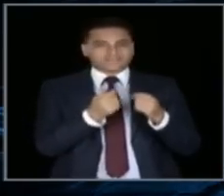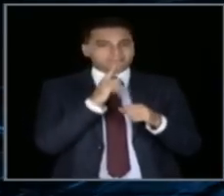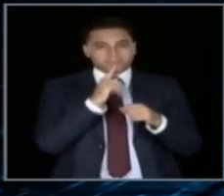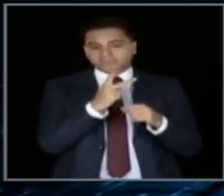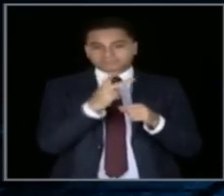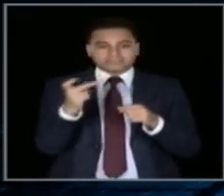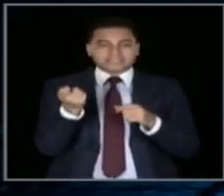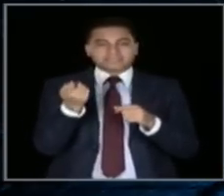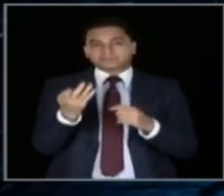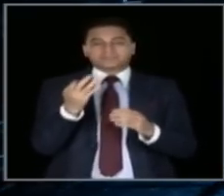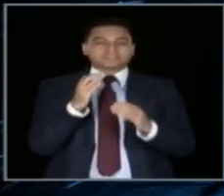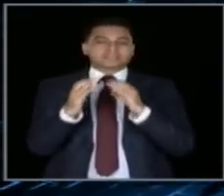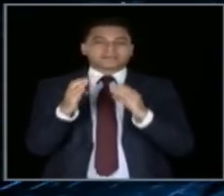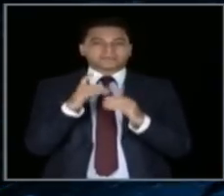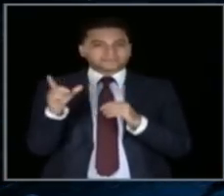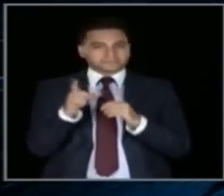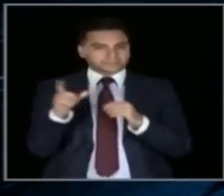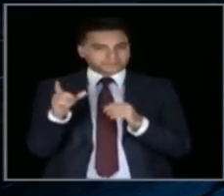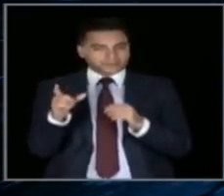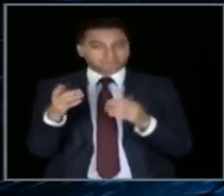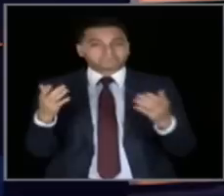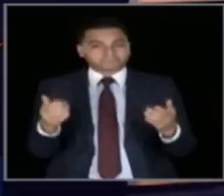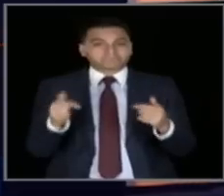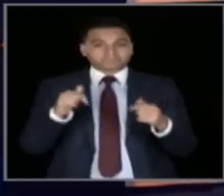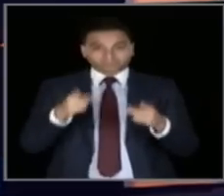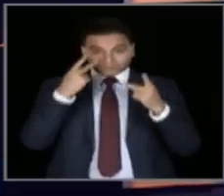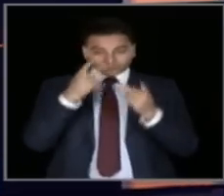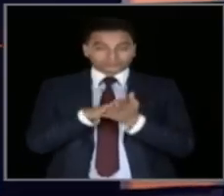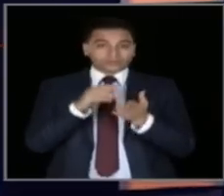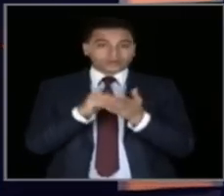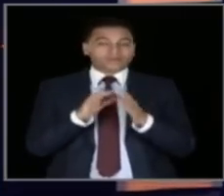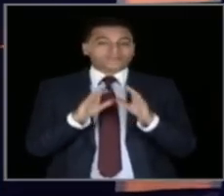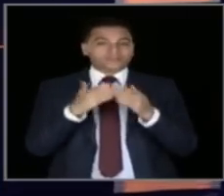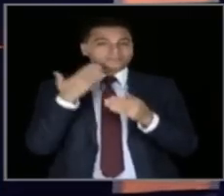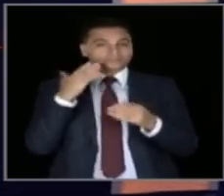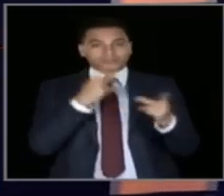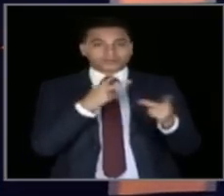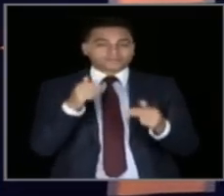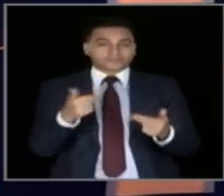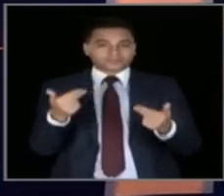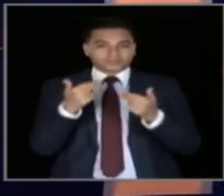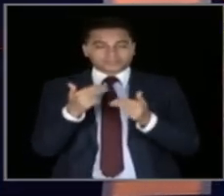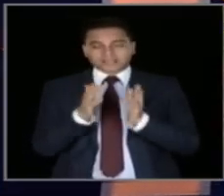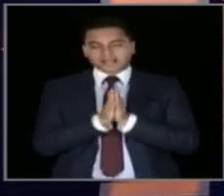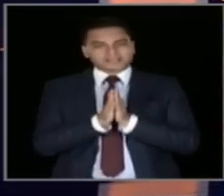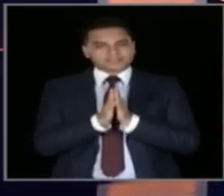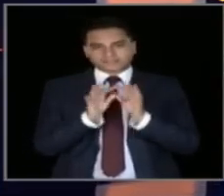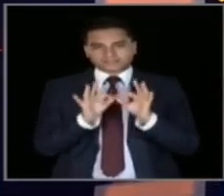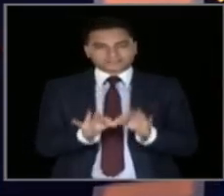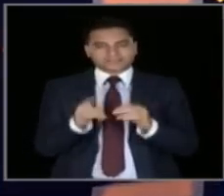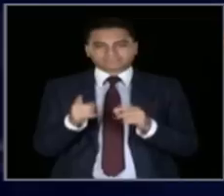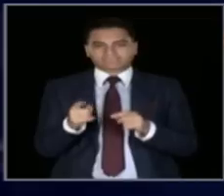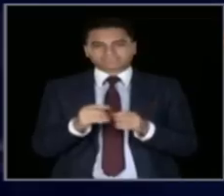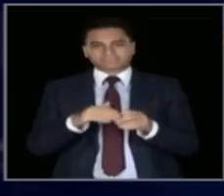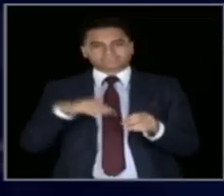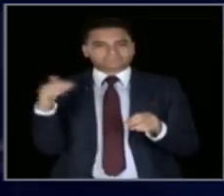و235 نقطة إجابات صحيحة. أول فريق مشرفنا في الاستوديو للأسف الشديد ودعوا